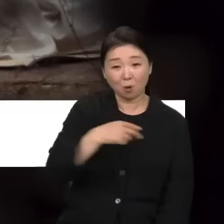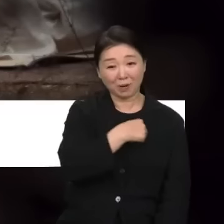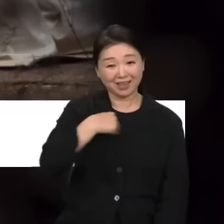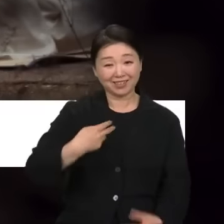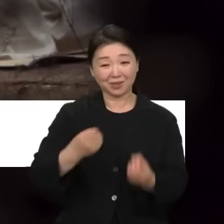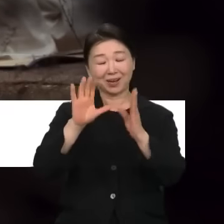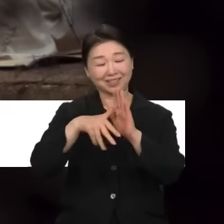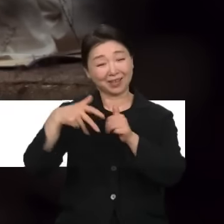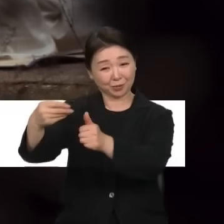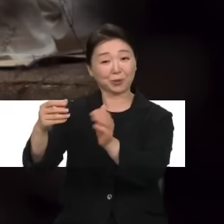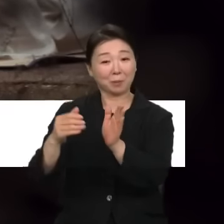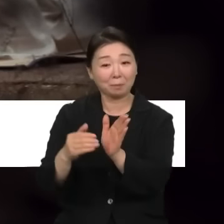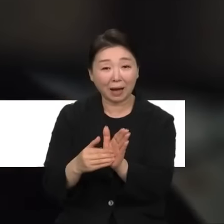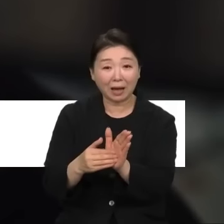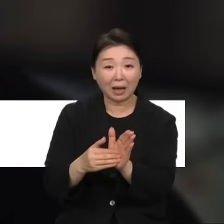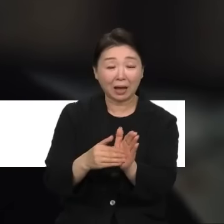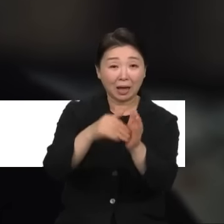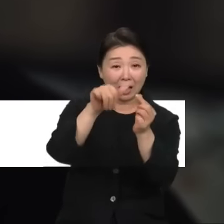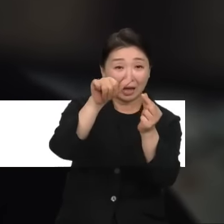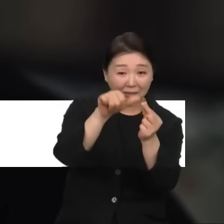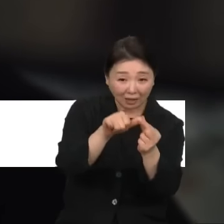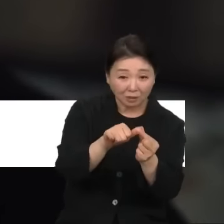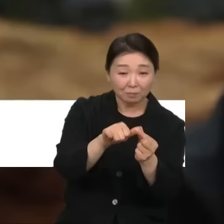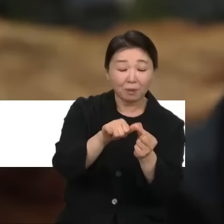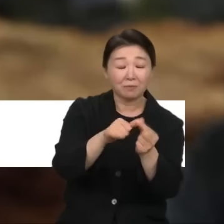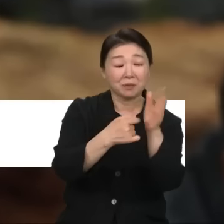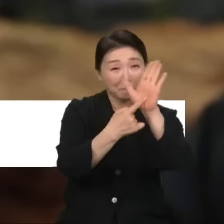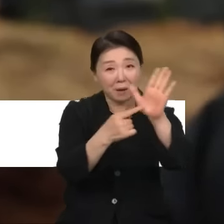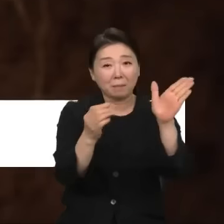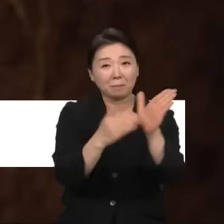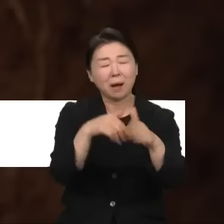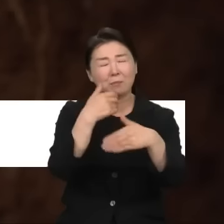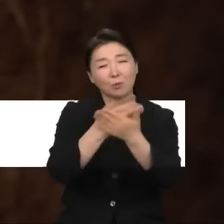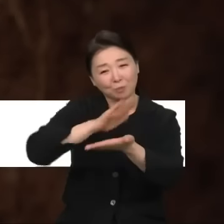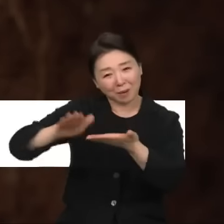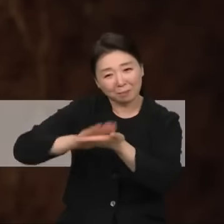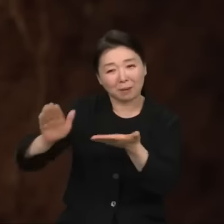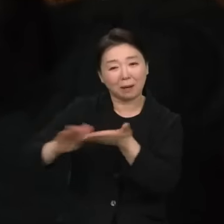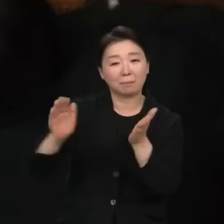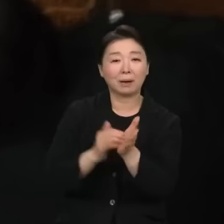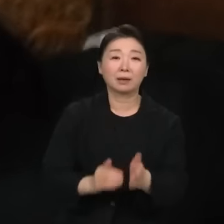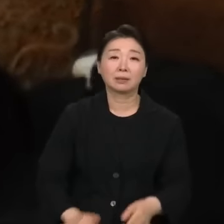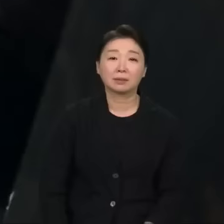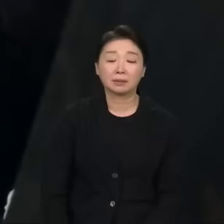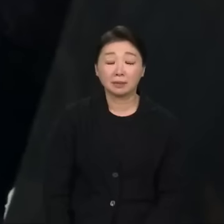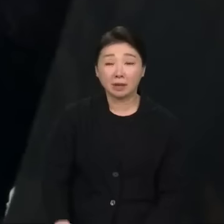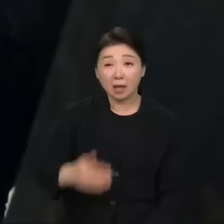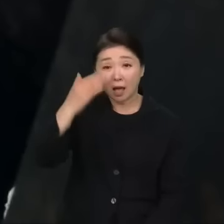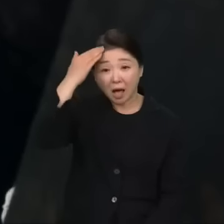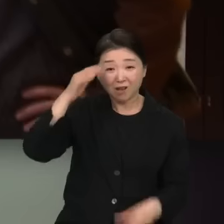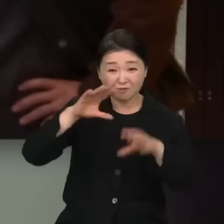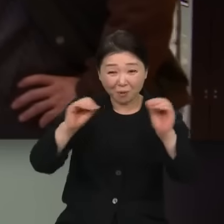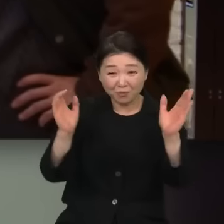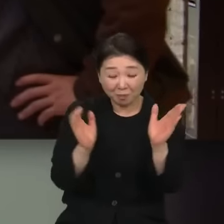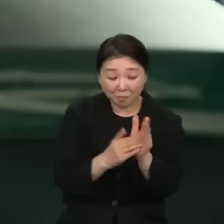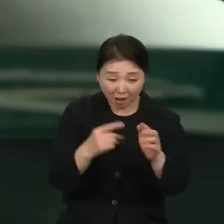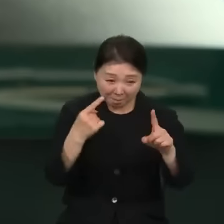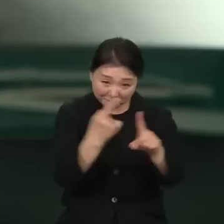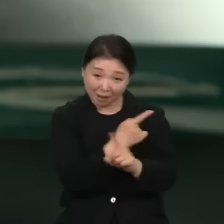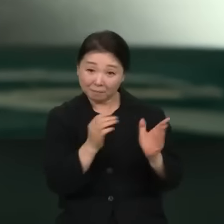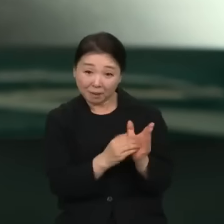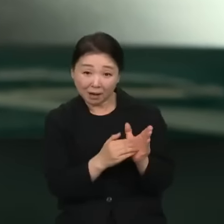초청됐습니다. 5차례 상영됐는데 모두 매진 행렬이 이어졌습니다. 한한령에 대한 변화의 기조인지 이딴